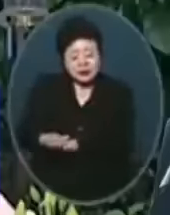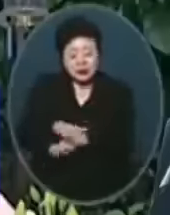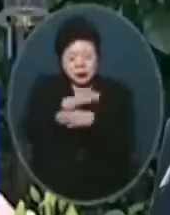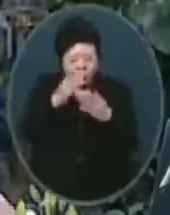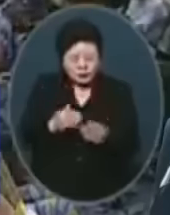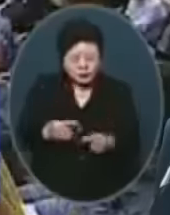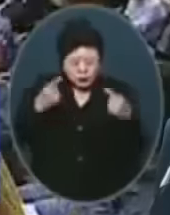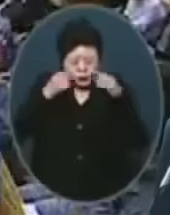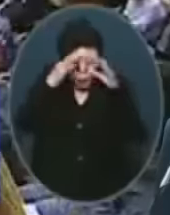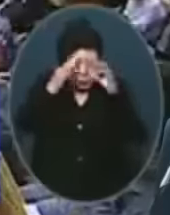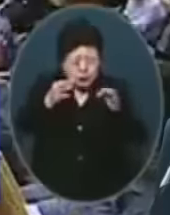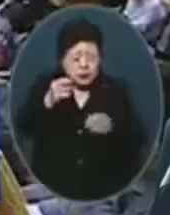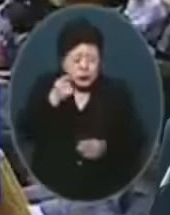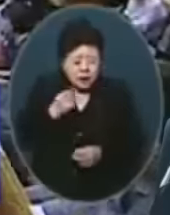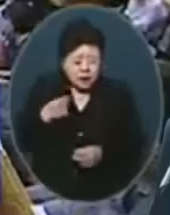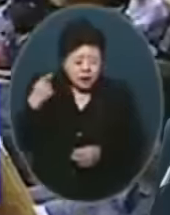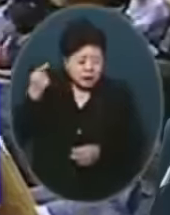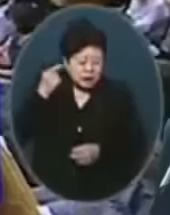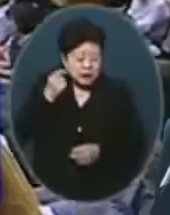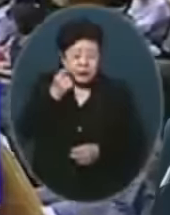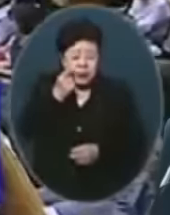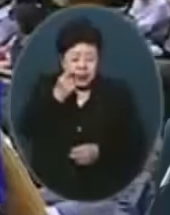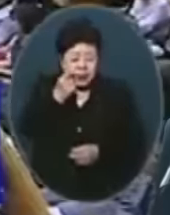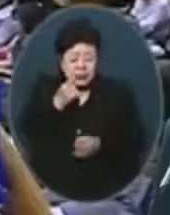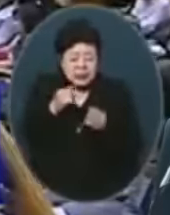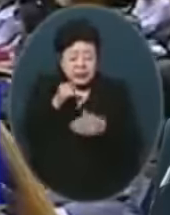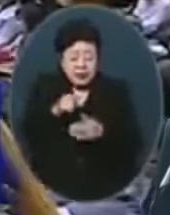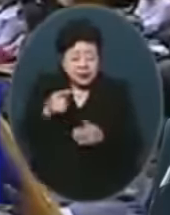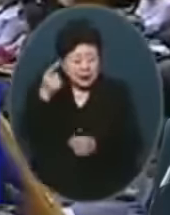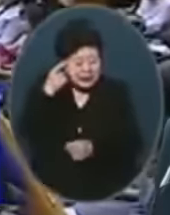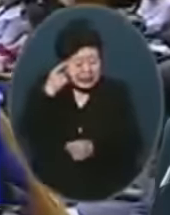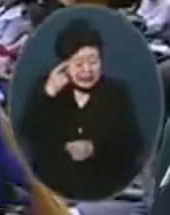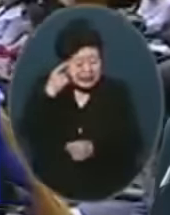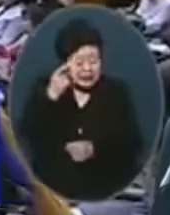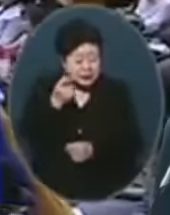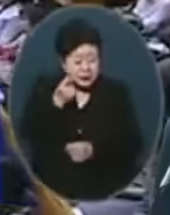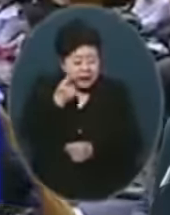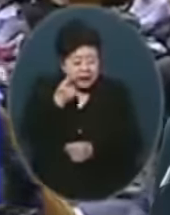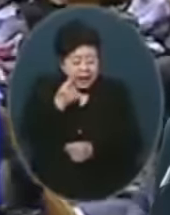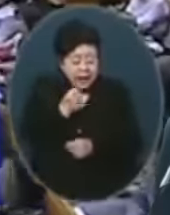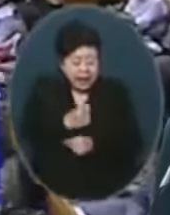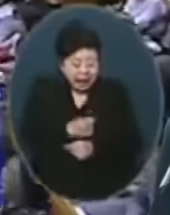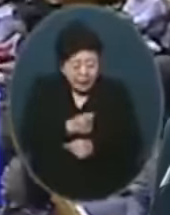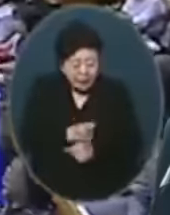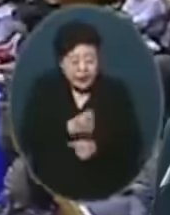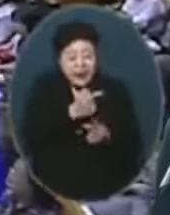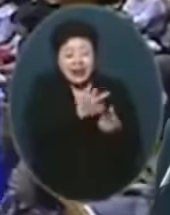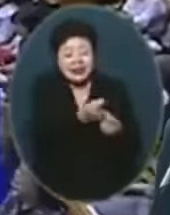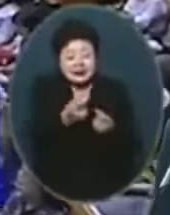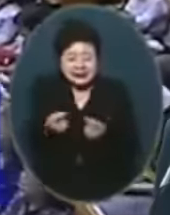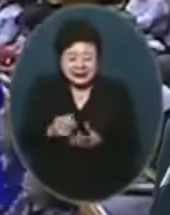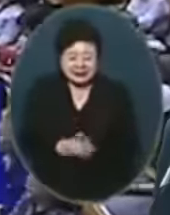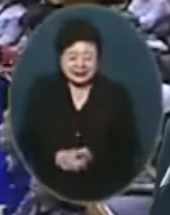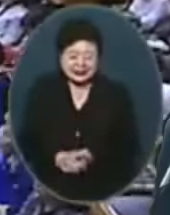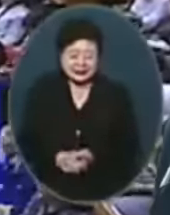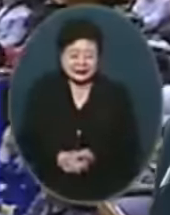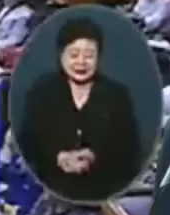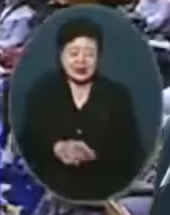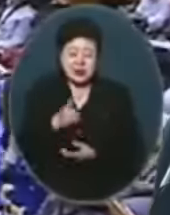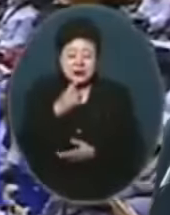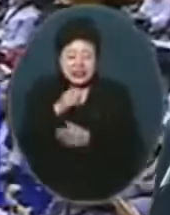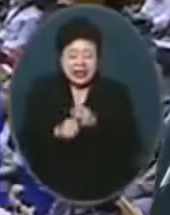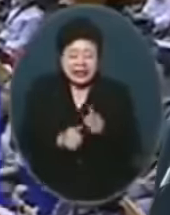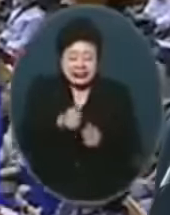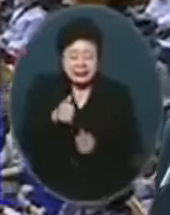모든 것을 눈으로 보지 못하고 귀로 듣지 못하고 사람의 마음으로 생각하지도 못한다 함과 같아